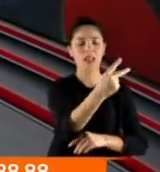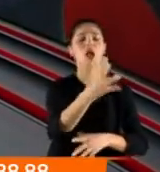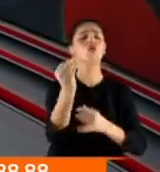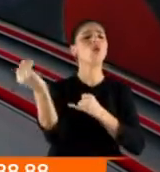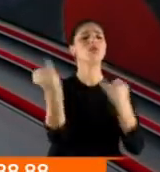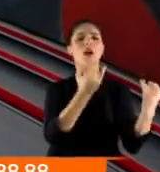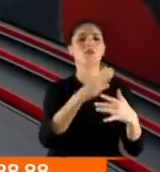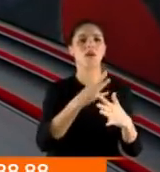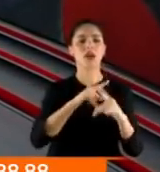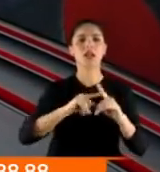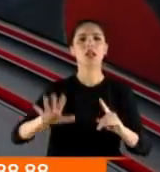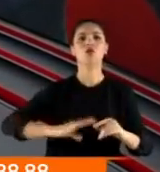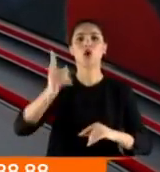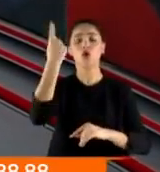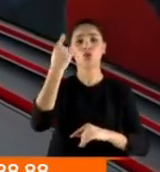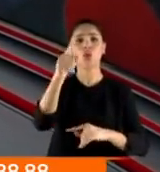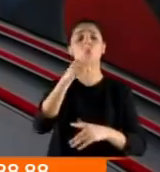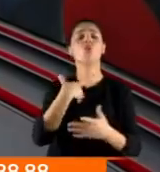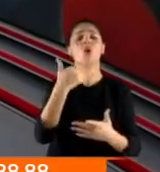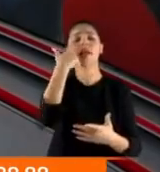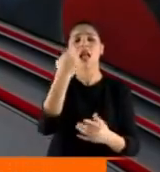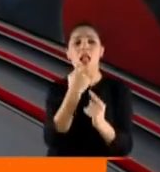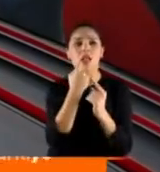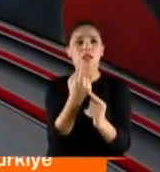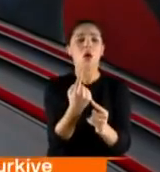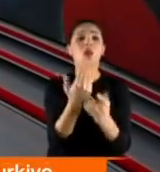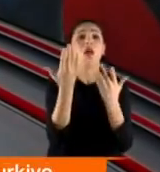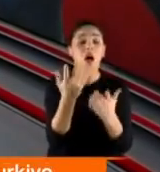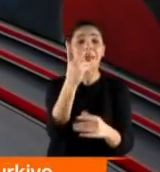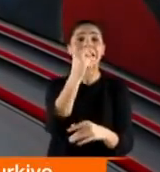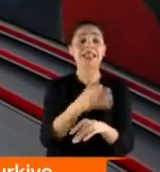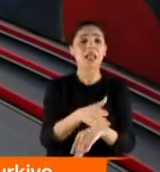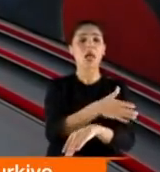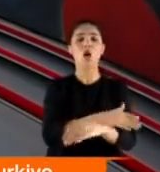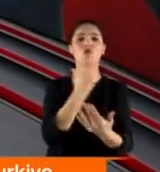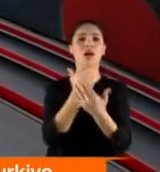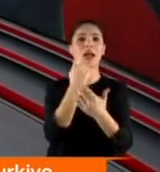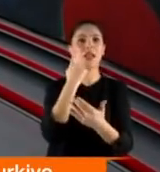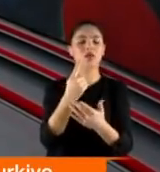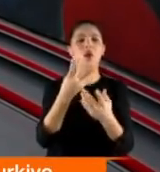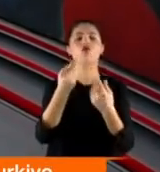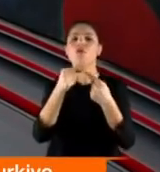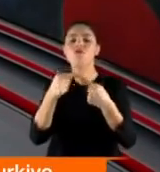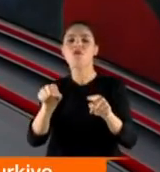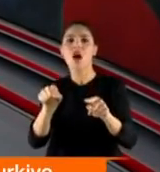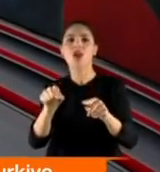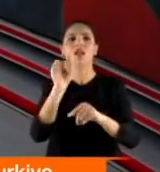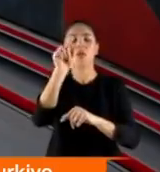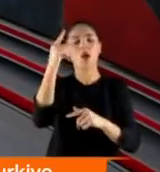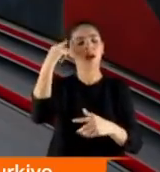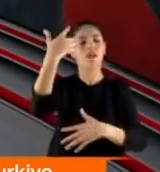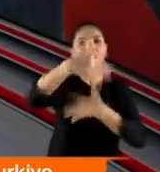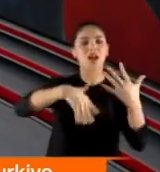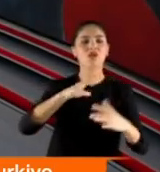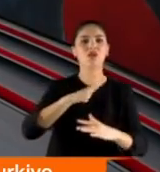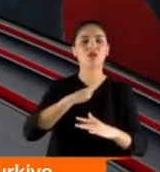tartışıldı. Kılıçdaroğlu dün bunu kesin bir dille yalanladı. Ancak 2 yıl öncesinin kayıtları aksini söylüyor. Haliyle kafalar da